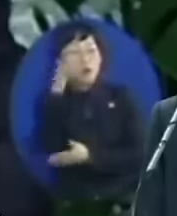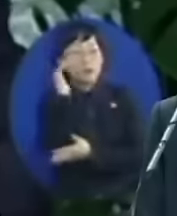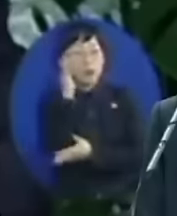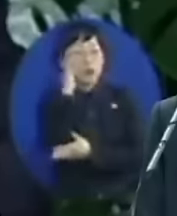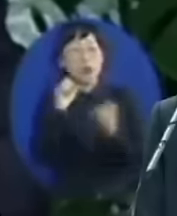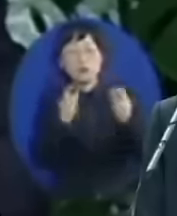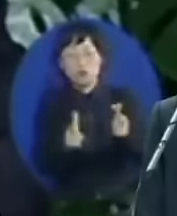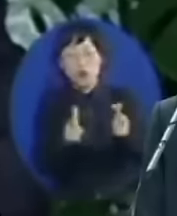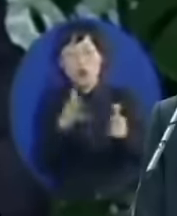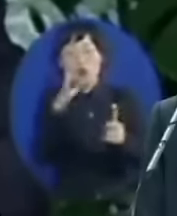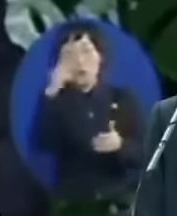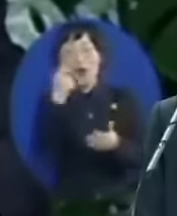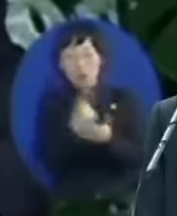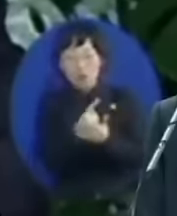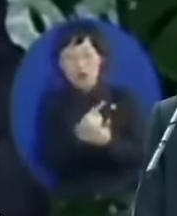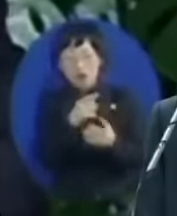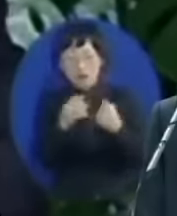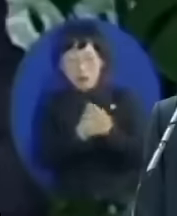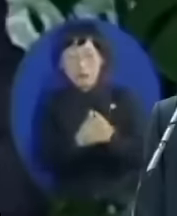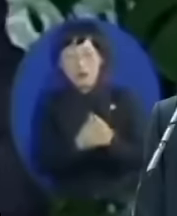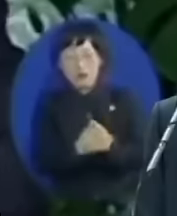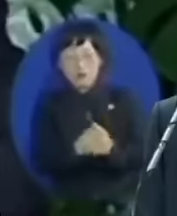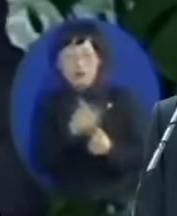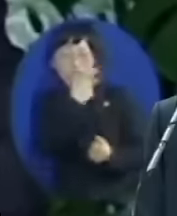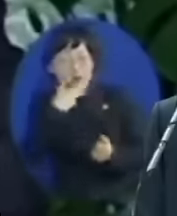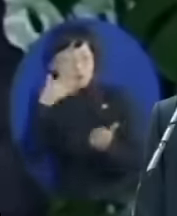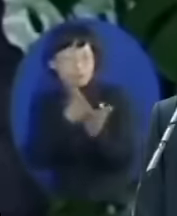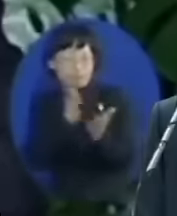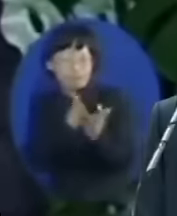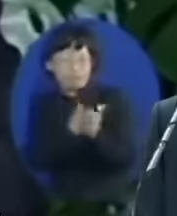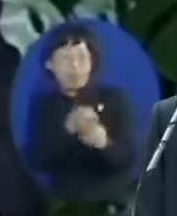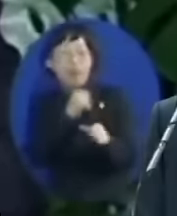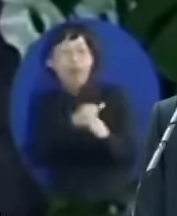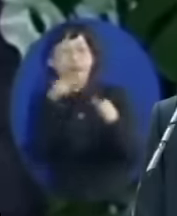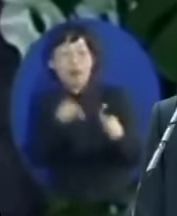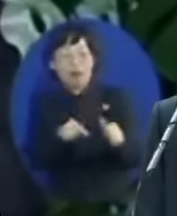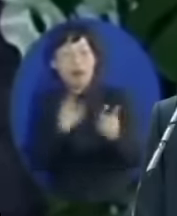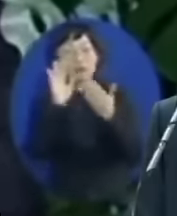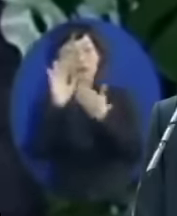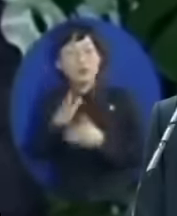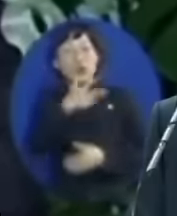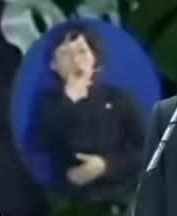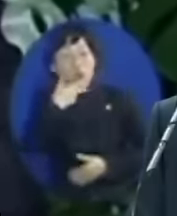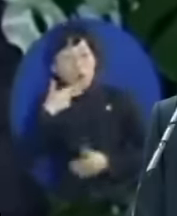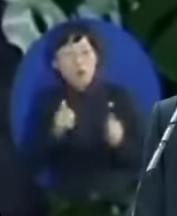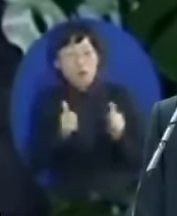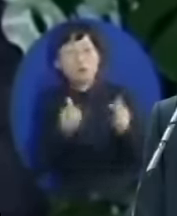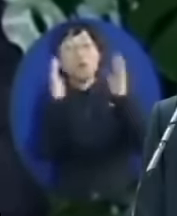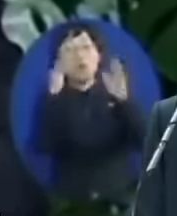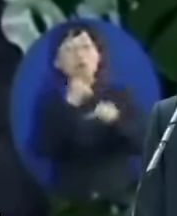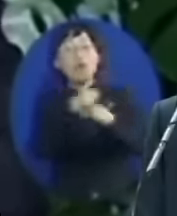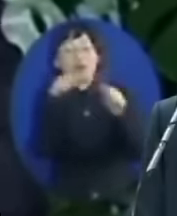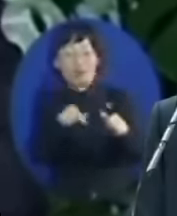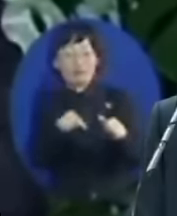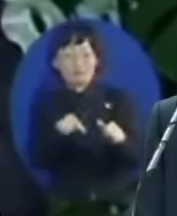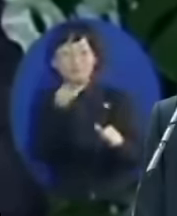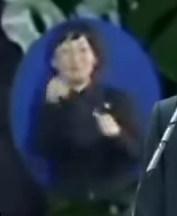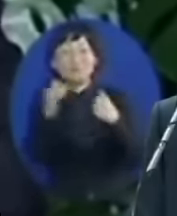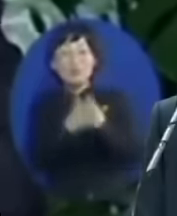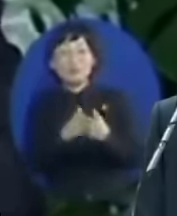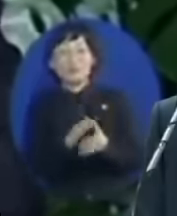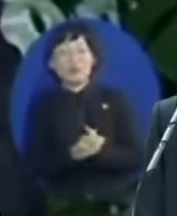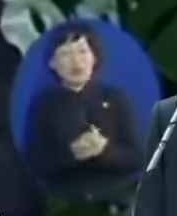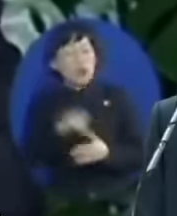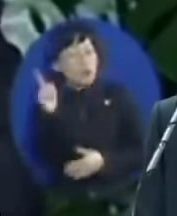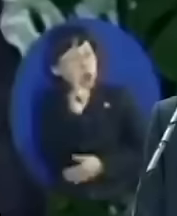올 테니까 외국어를 습득을 많이 해놔야 되니까 장차 영어를 열심히 공부하라. 그래서